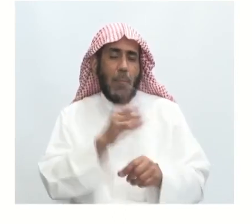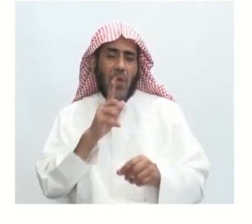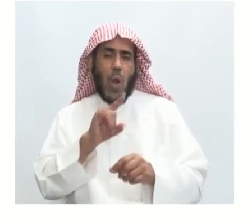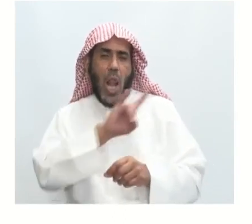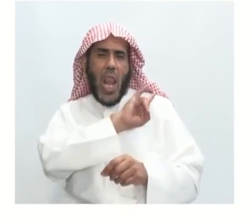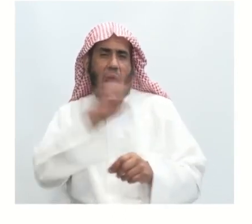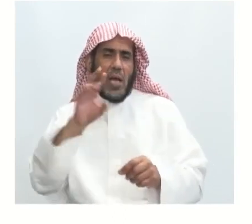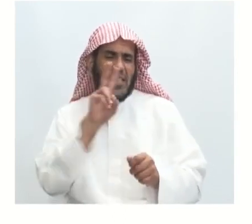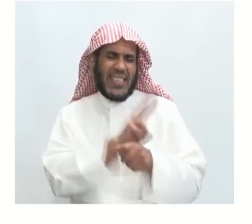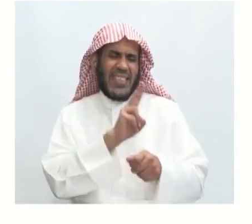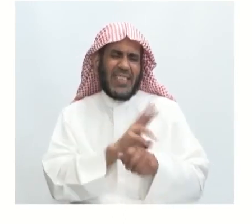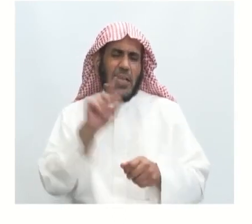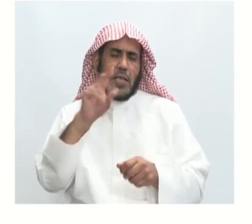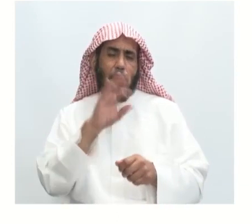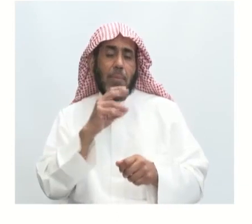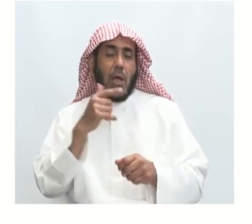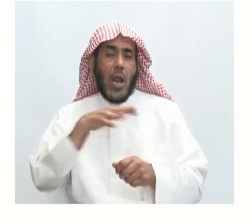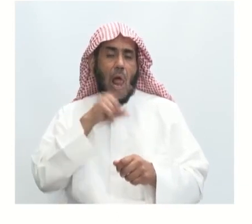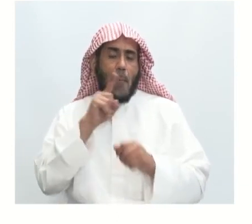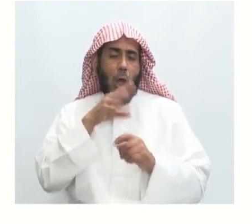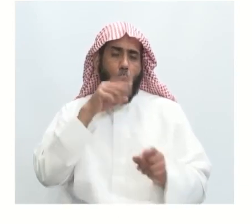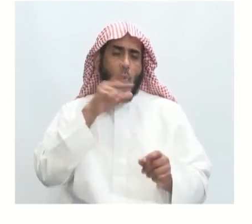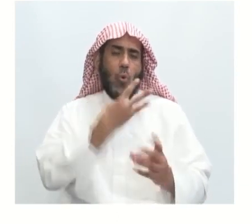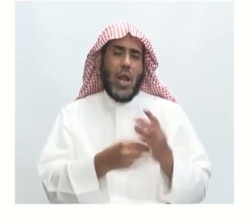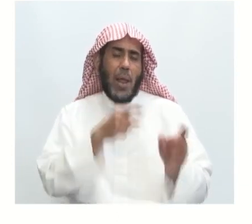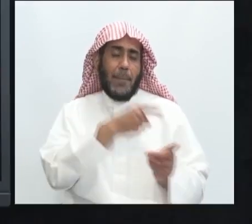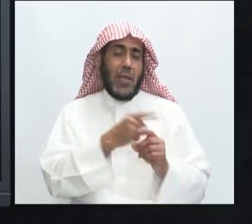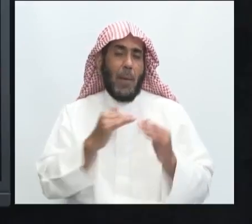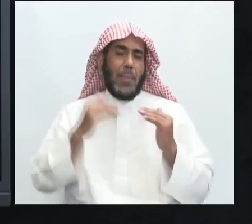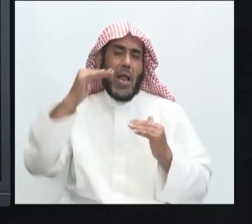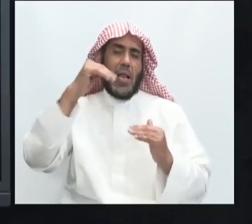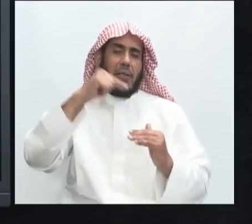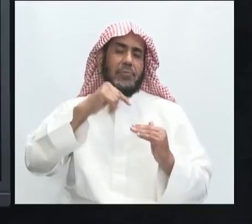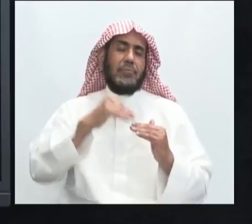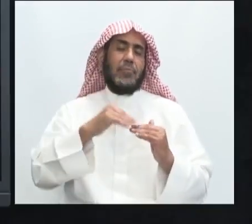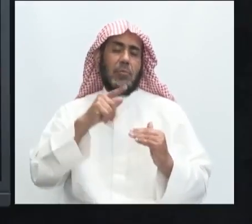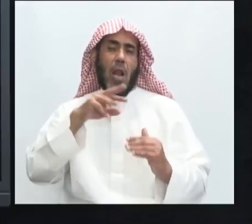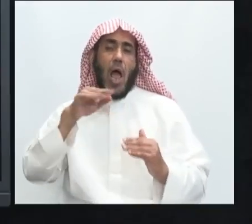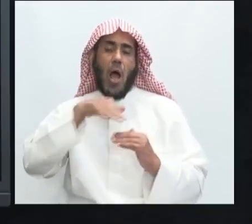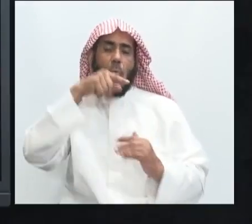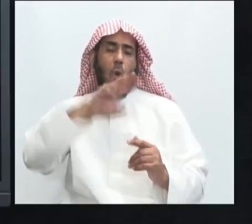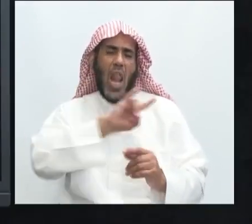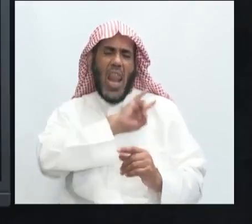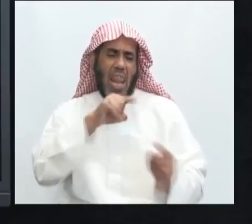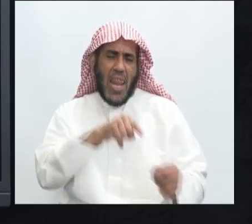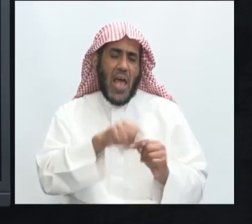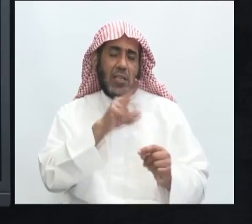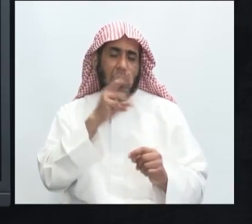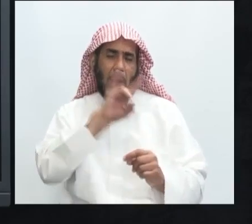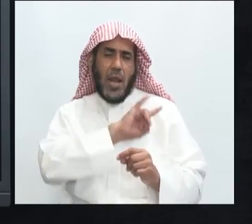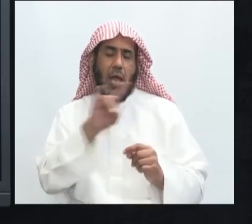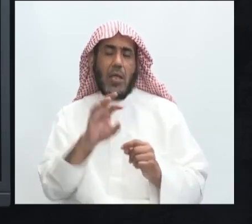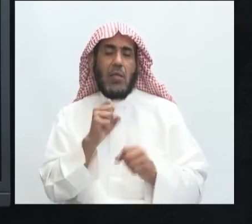لا تكذب ان كان الاب يقول لابنه وهذا من الاعلى الى الادنى على سبيل الاستعلال لا تكذب وهذا النهي